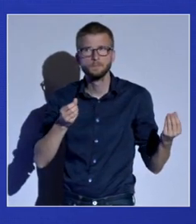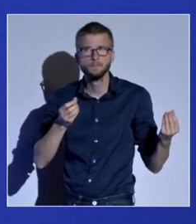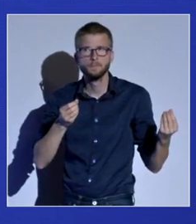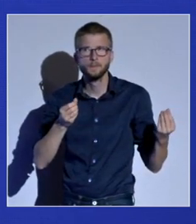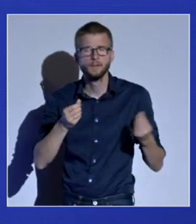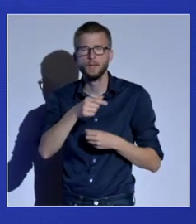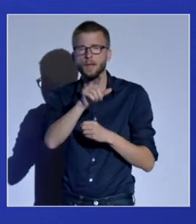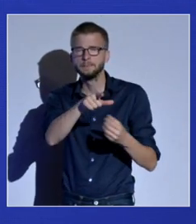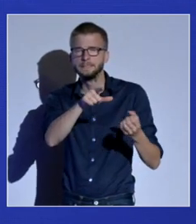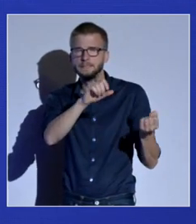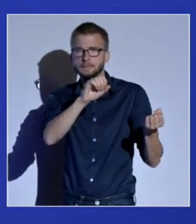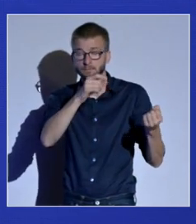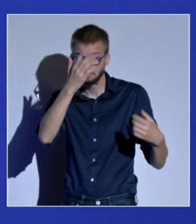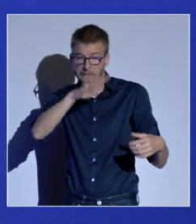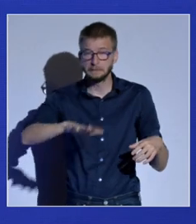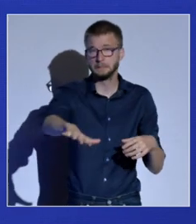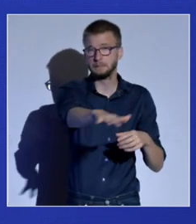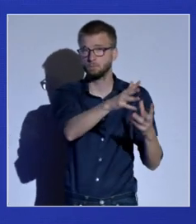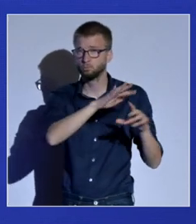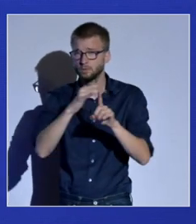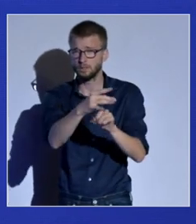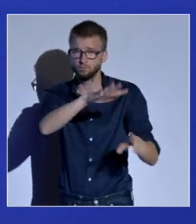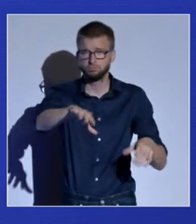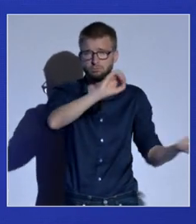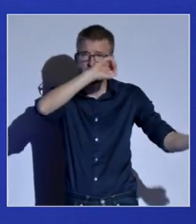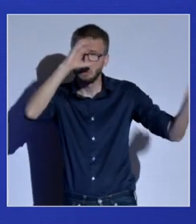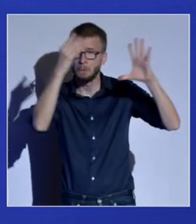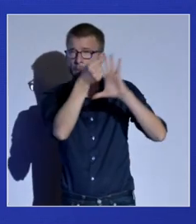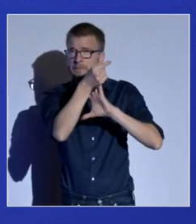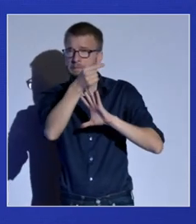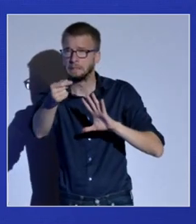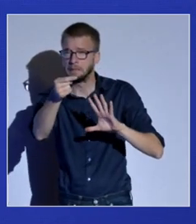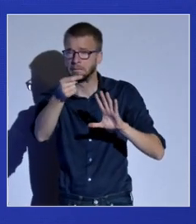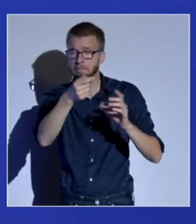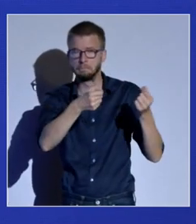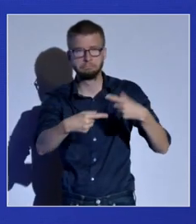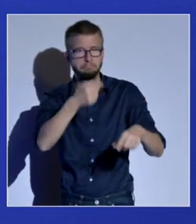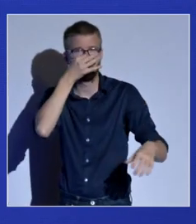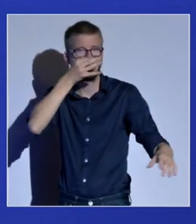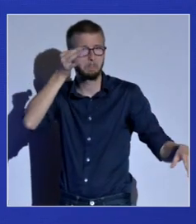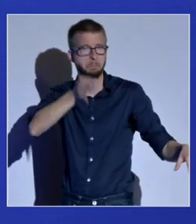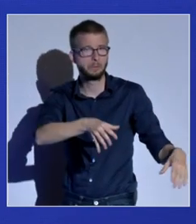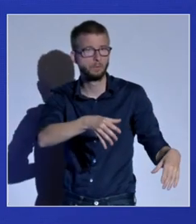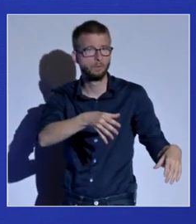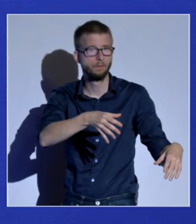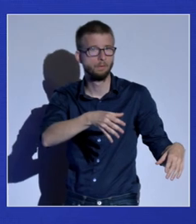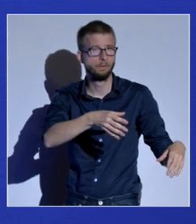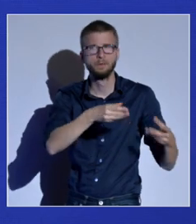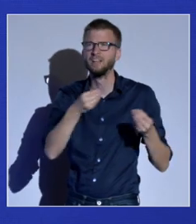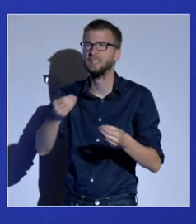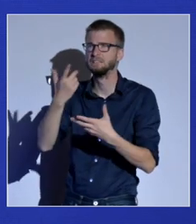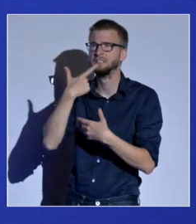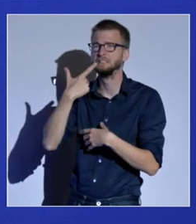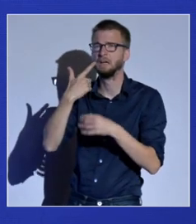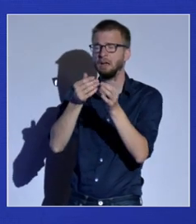d'un pessimisme généralisé qui conduit à penser que l'humanité n'est pas la